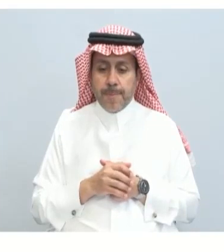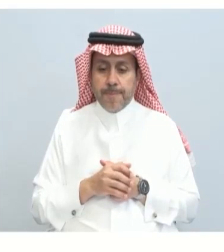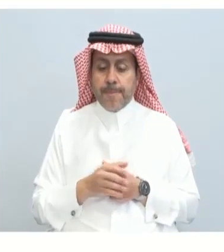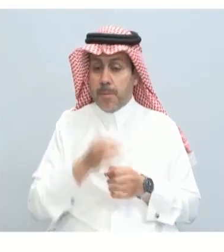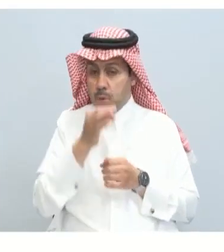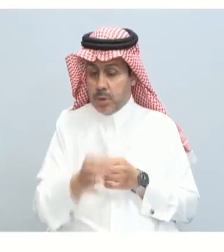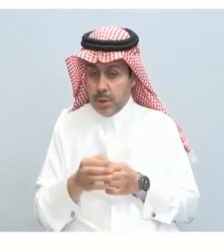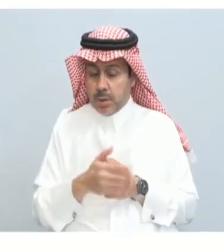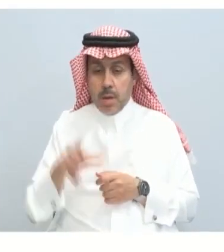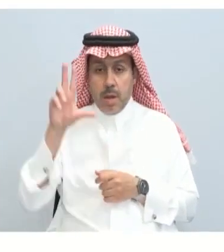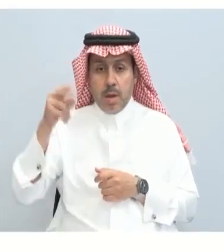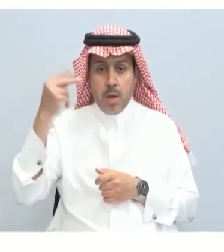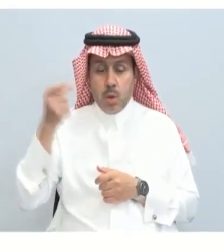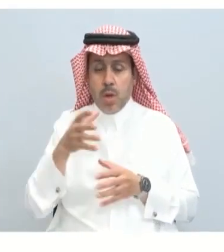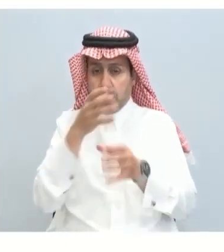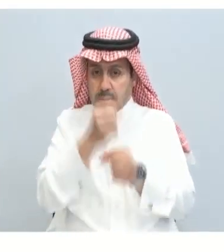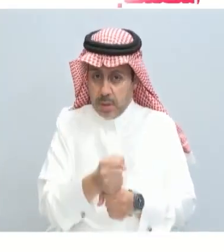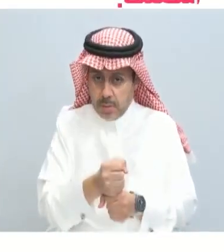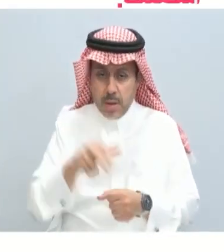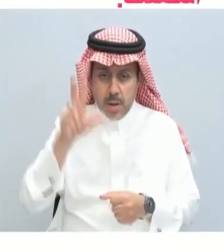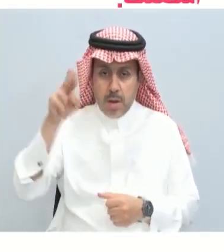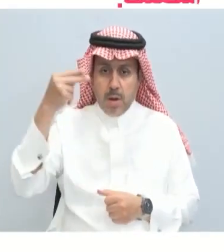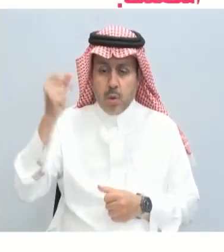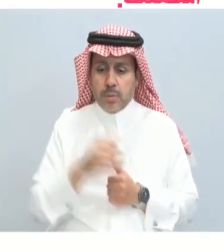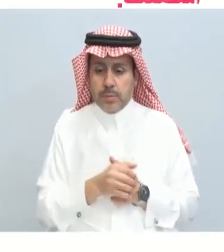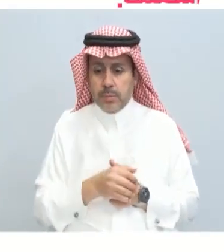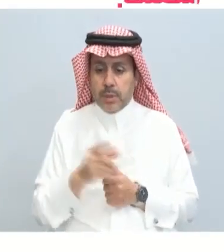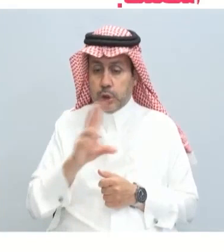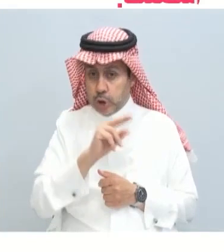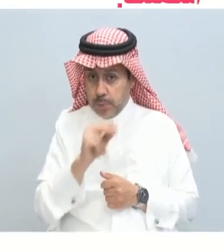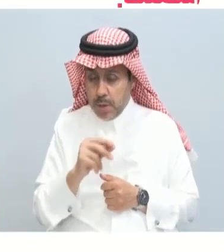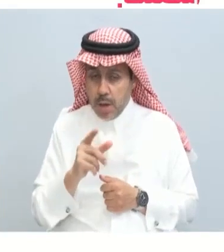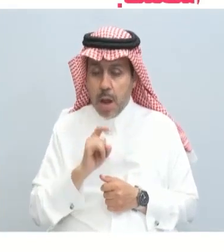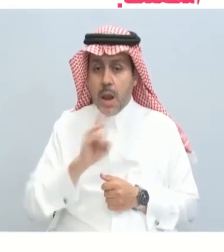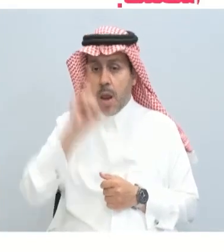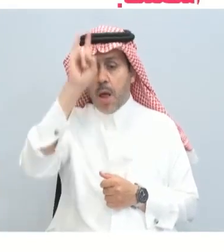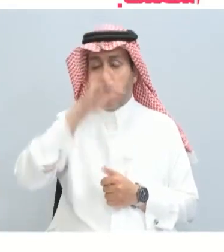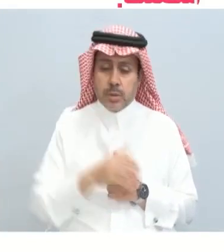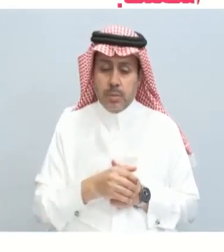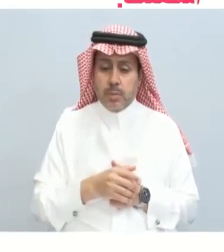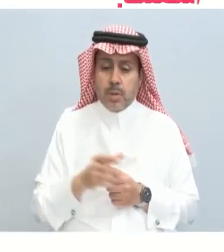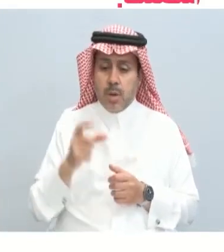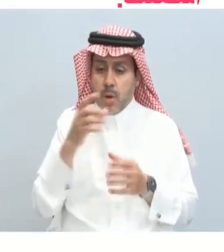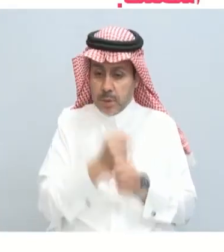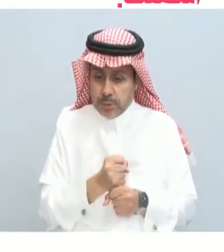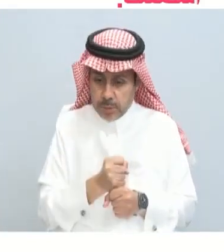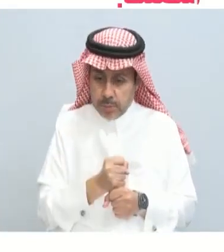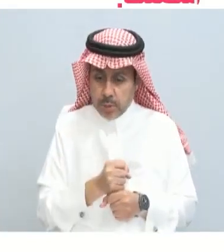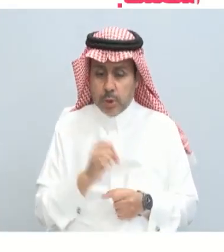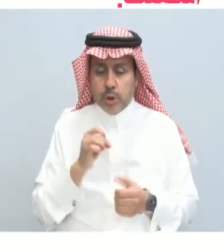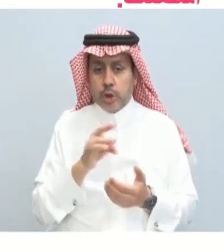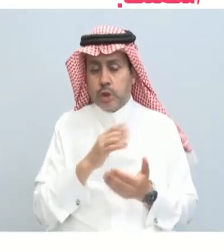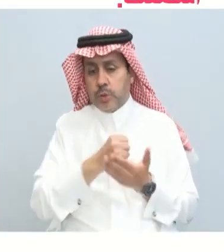موضع الاستعاره العروه العروه الوثقى شبه كلمه التوحيد بالعروه موضع شد اليد وحذف المشبه